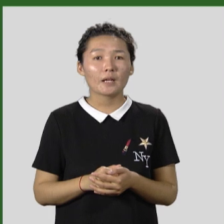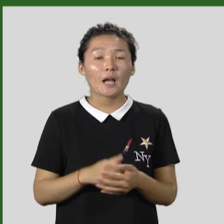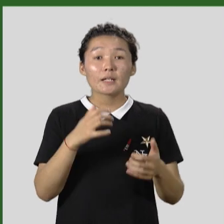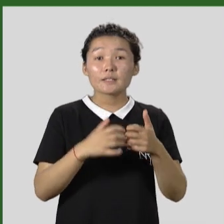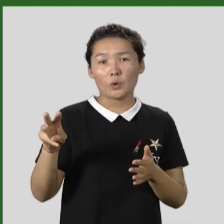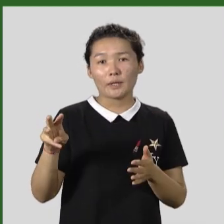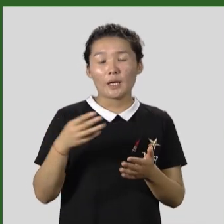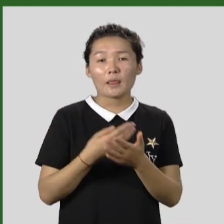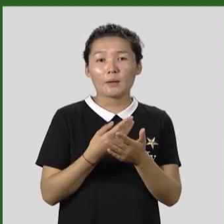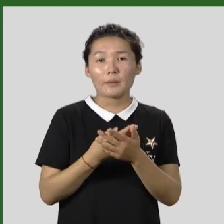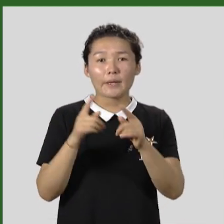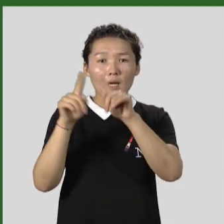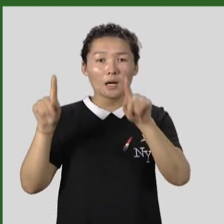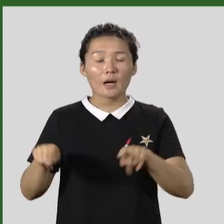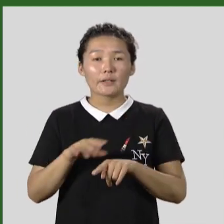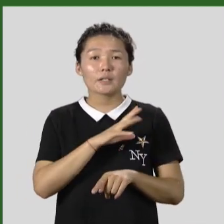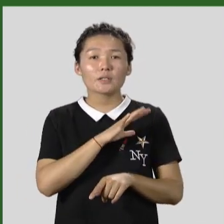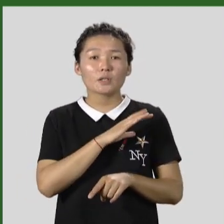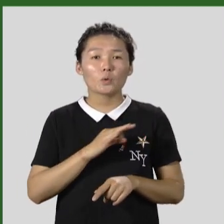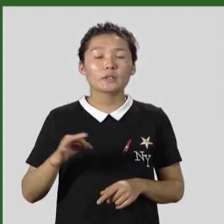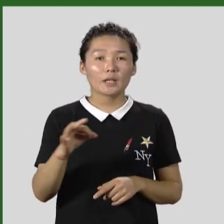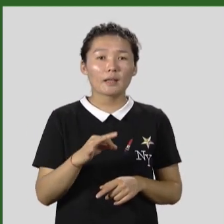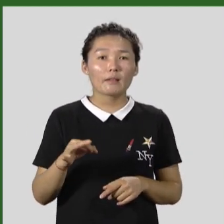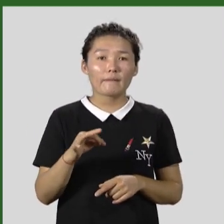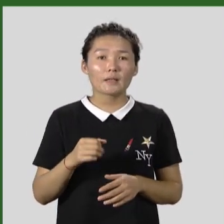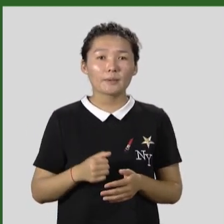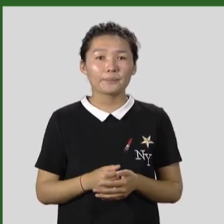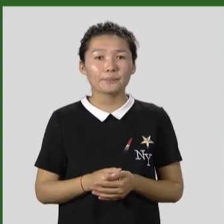Среднемасштабные, например, карта Иссык-Кульской котловины.